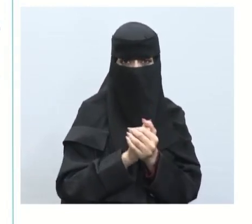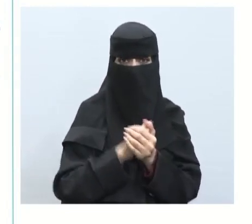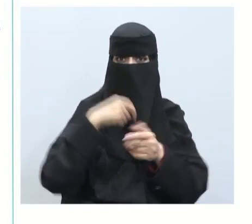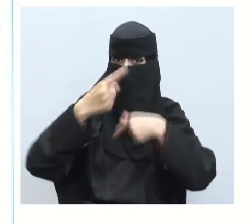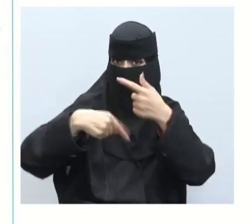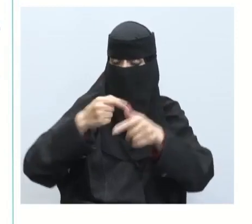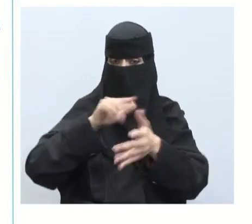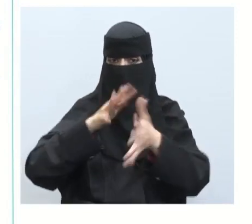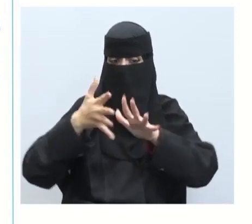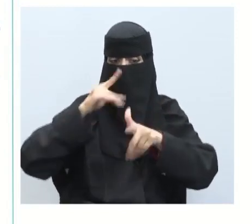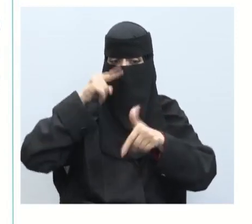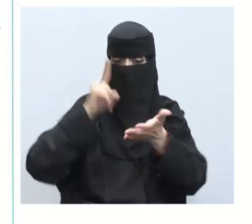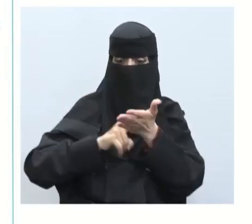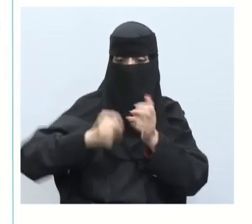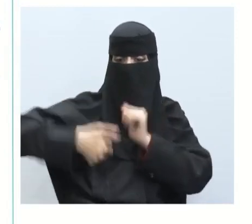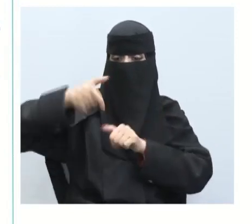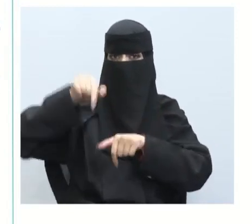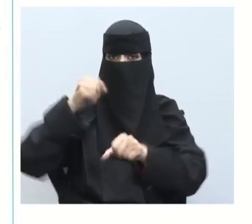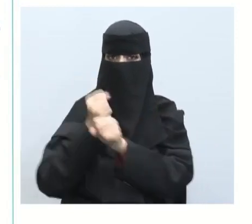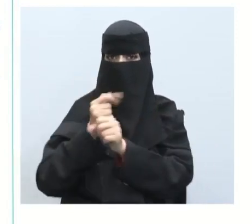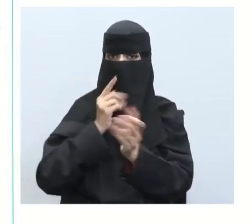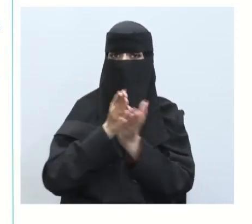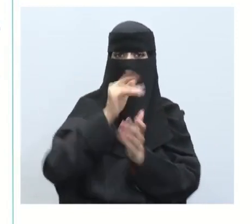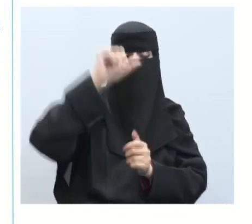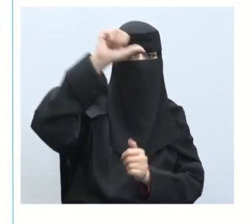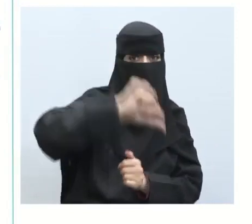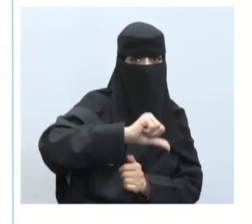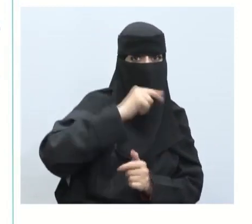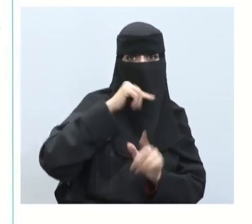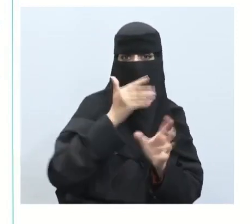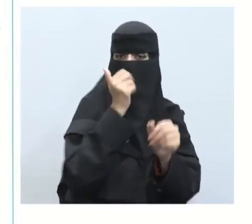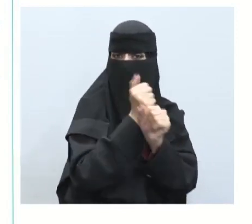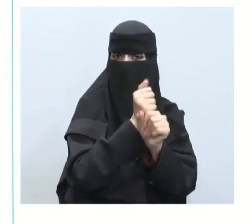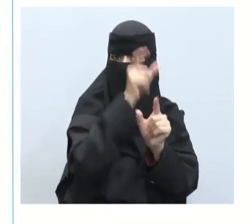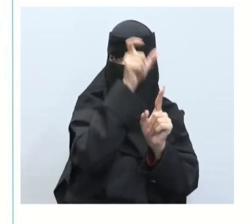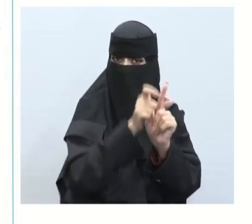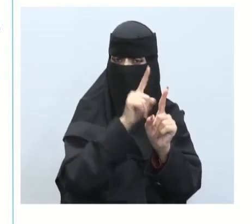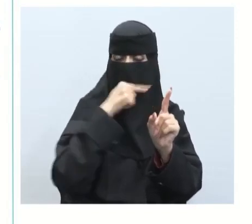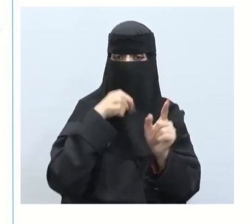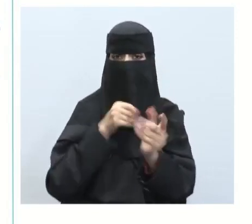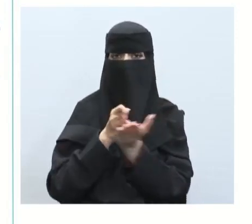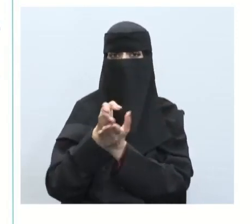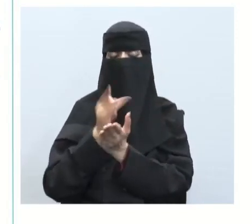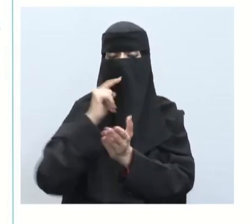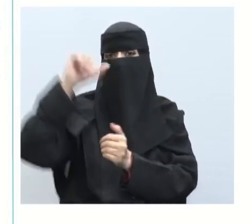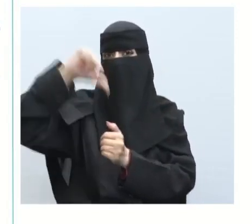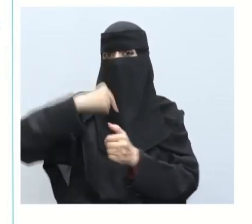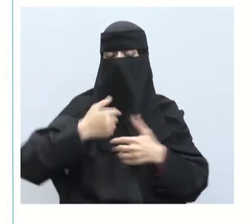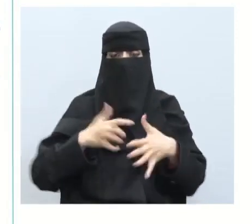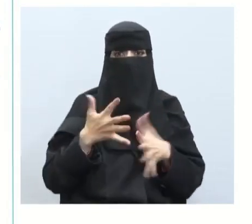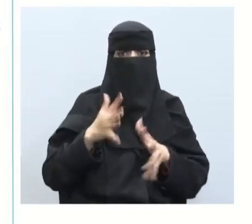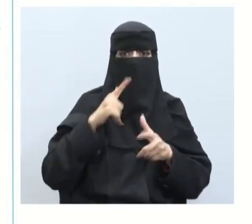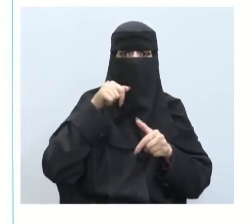دائما فيمكن ان يتم انجاز العمل بطريقه سيئه بمعنى الموظف يعمل بطريقه سيئه لانه خائف مثلا من التهديد او